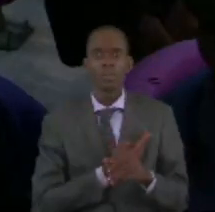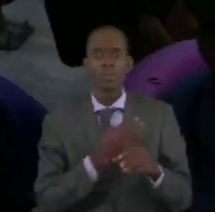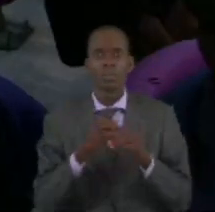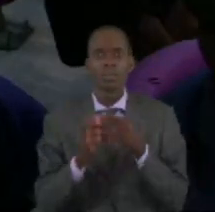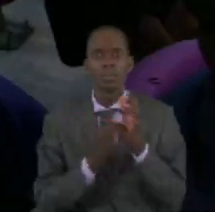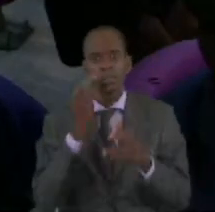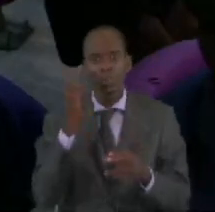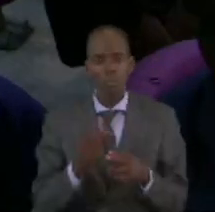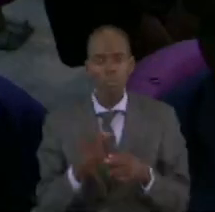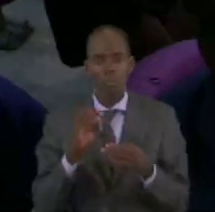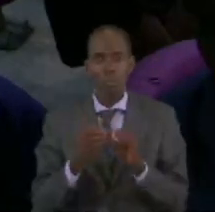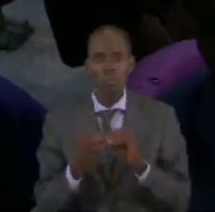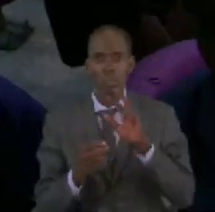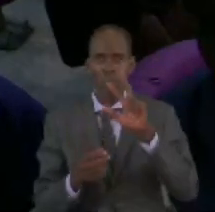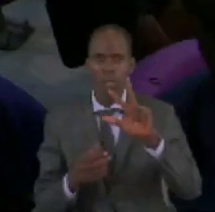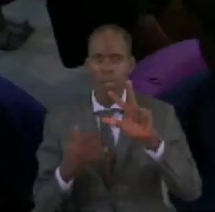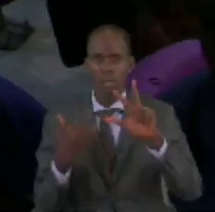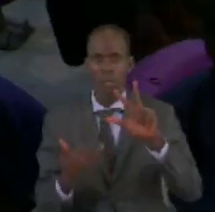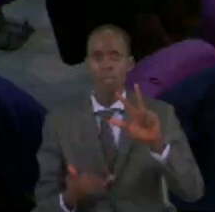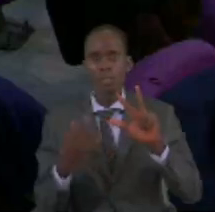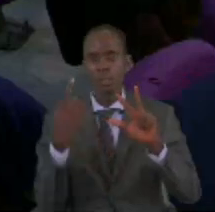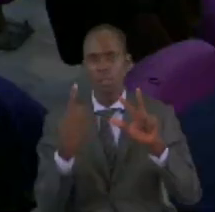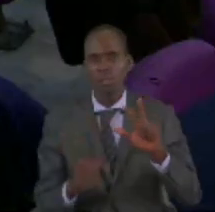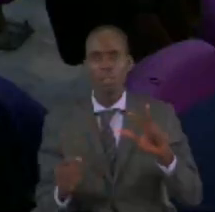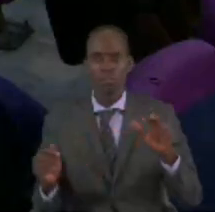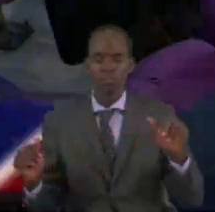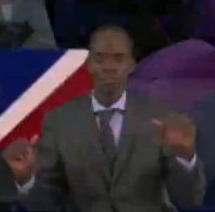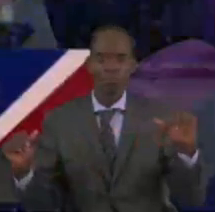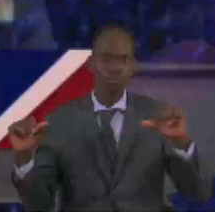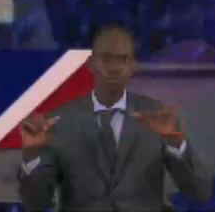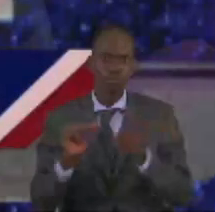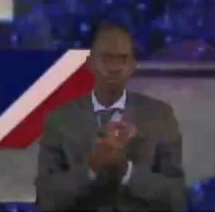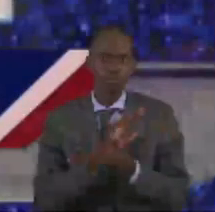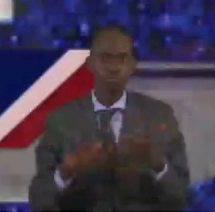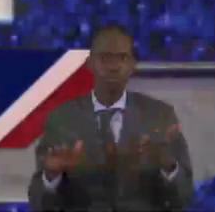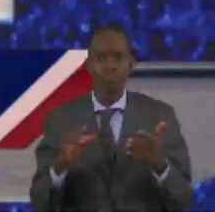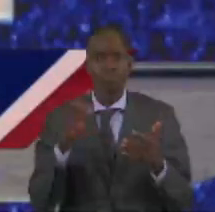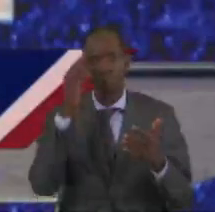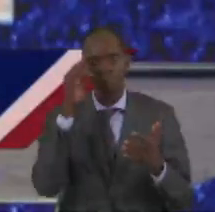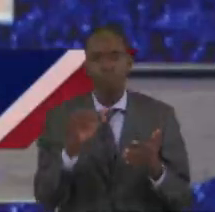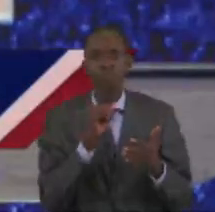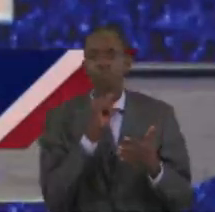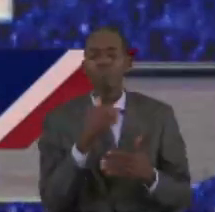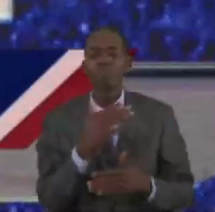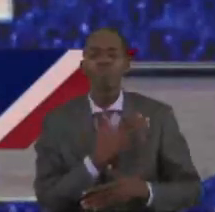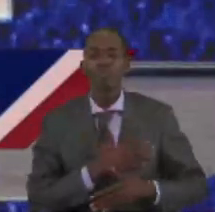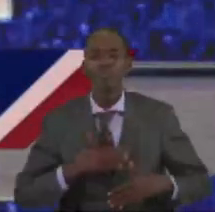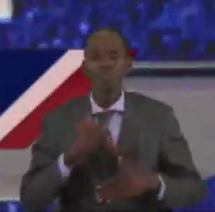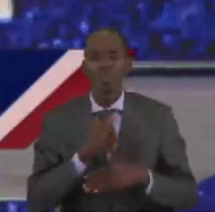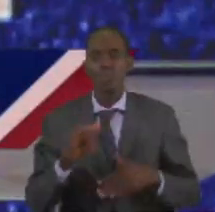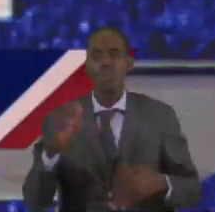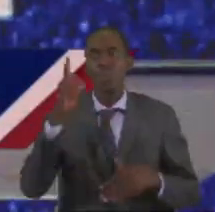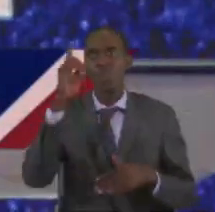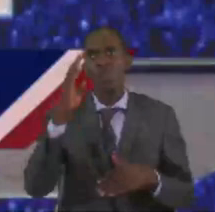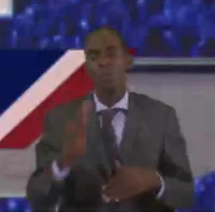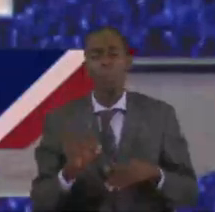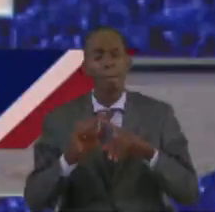nom de Jésus-Christ. Numéro 3 maintenant, troisième partie, c'est la damnation pour ne pas